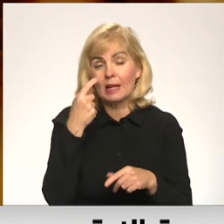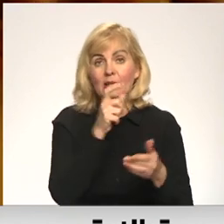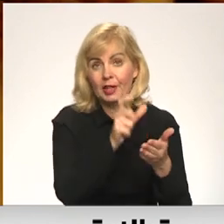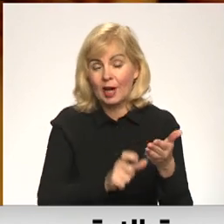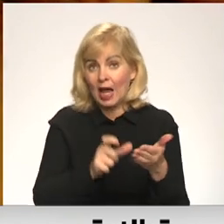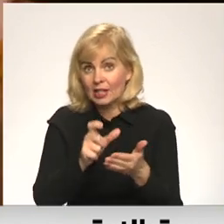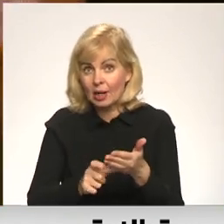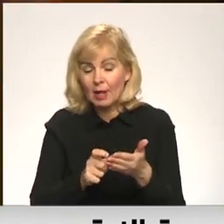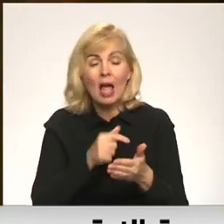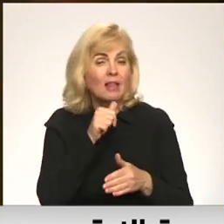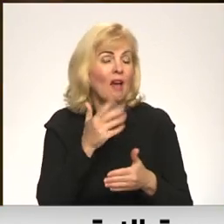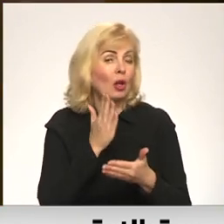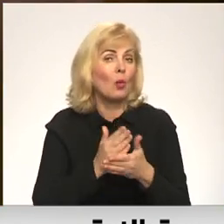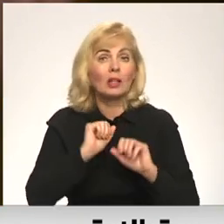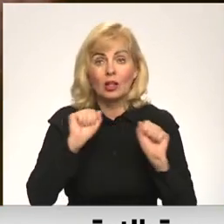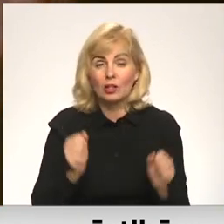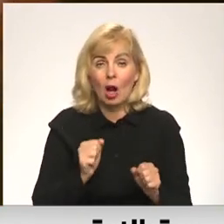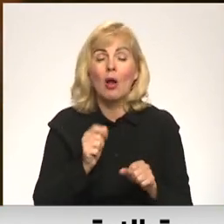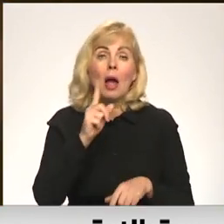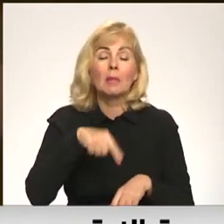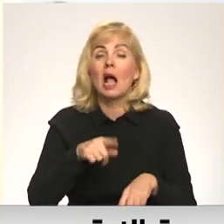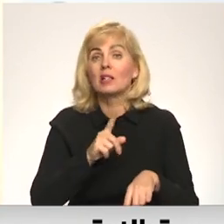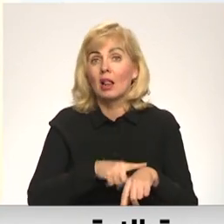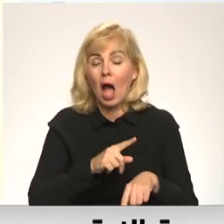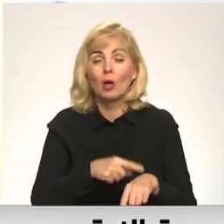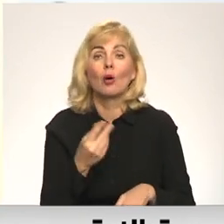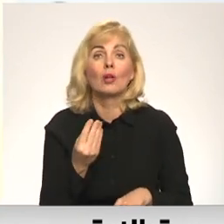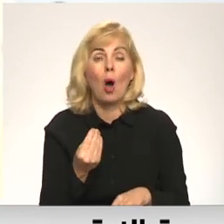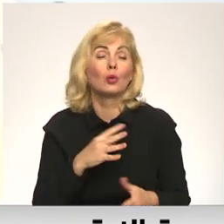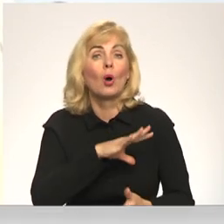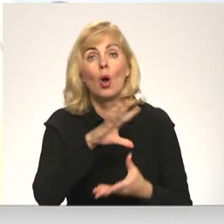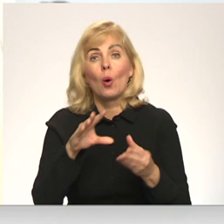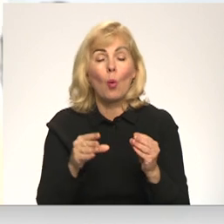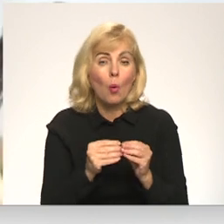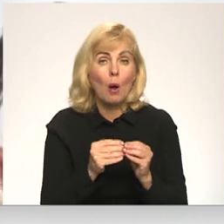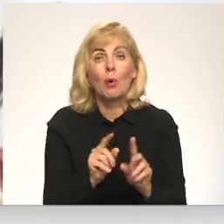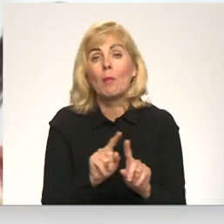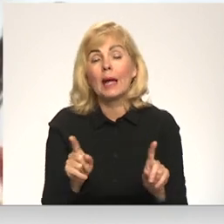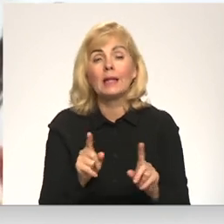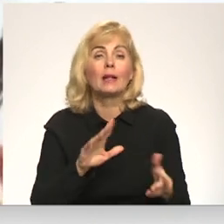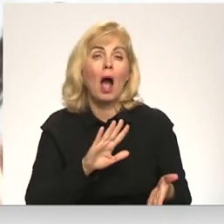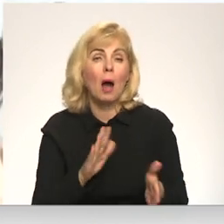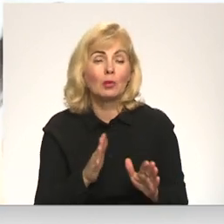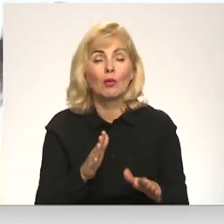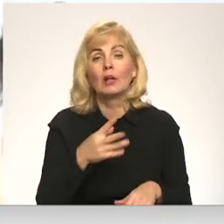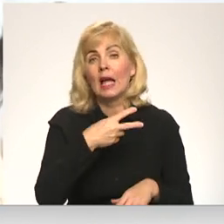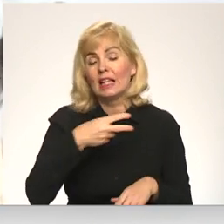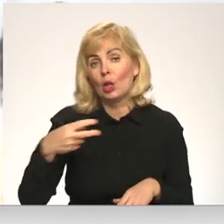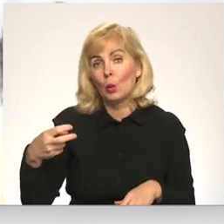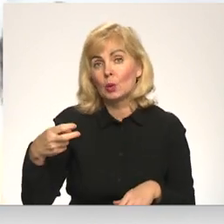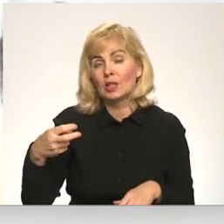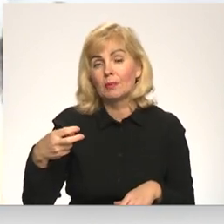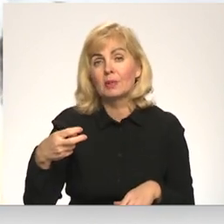tas nevar notikt strauji, jo prasa gan laiku, gan līdzekļus. Kopumā ir aptuveni